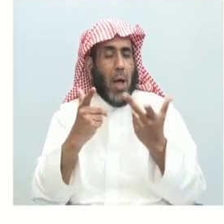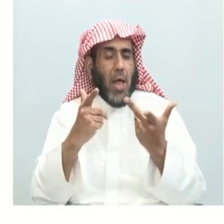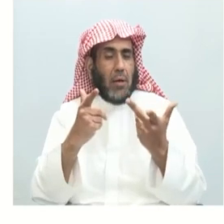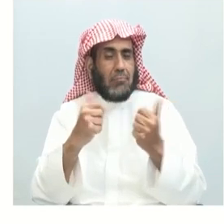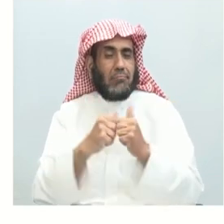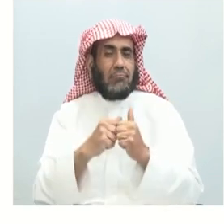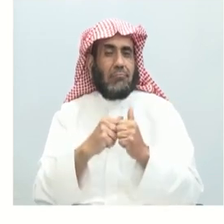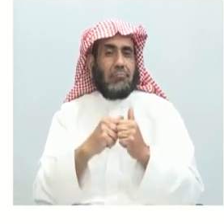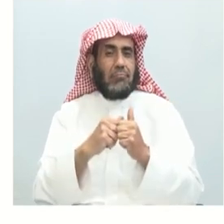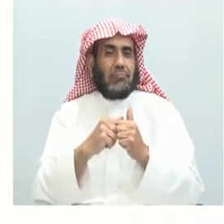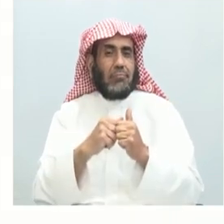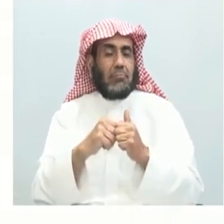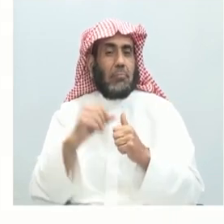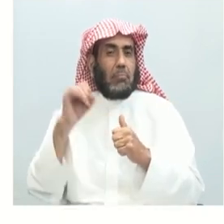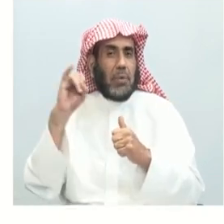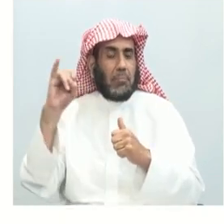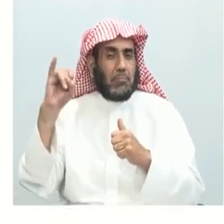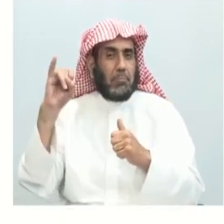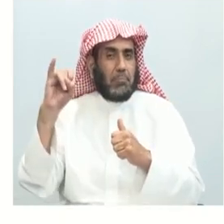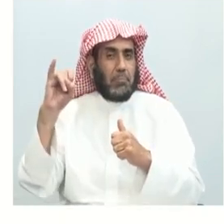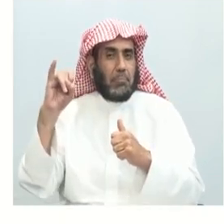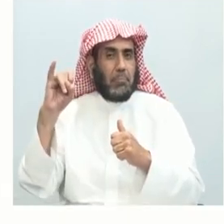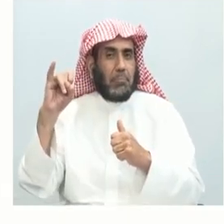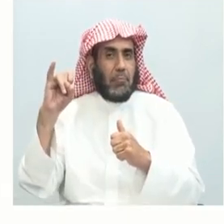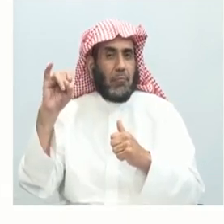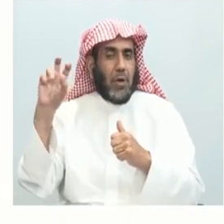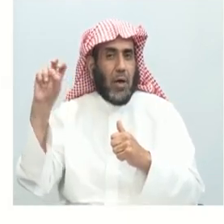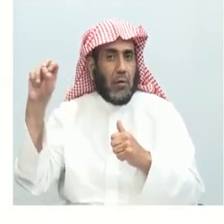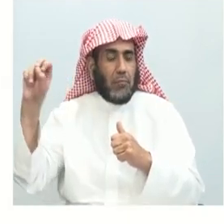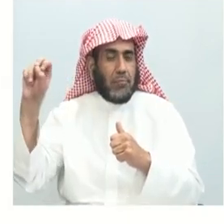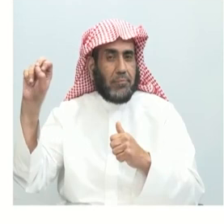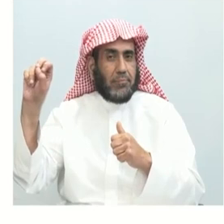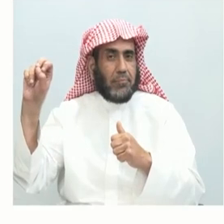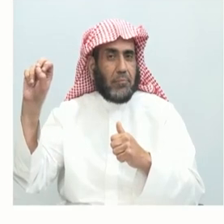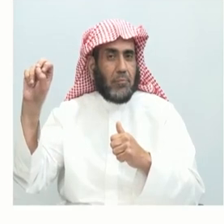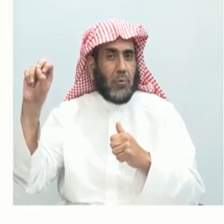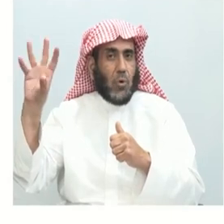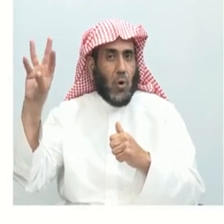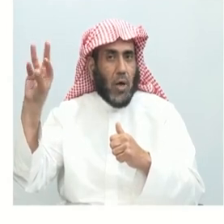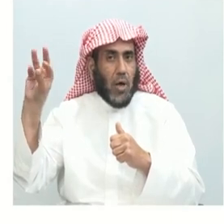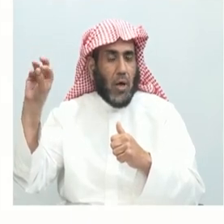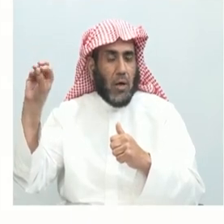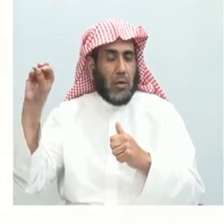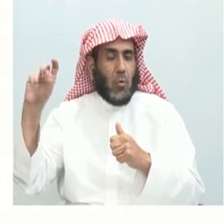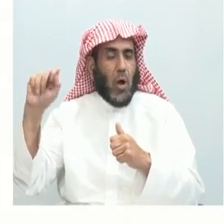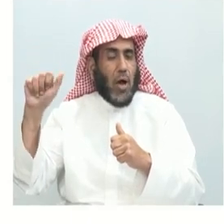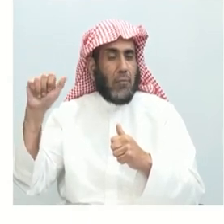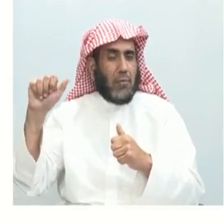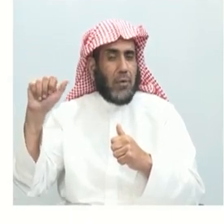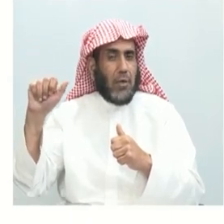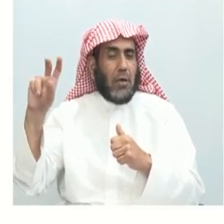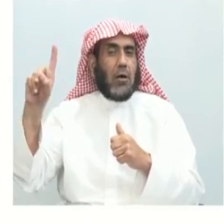هي م ق وه وحرف ماذا